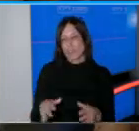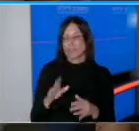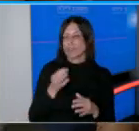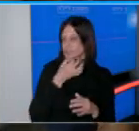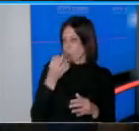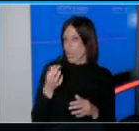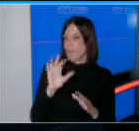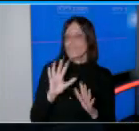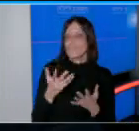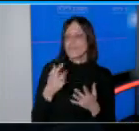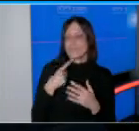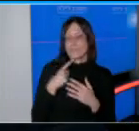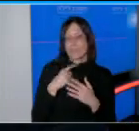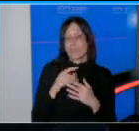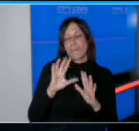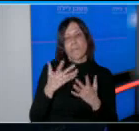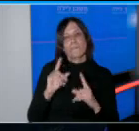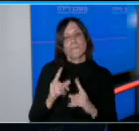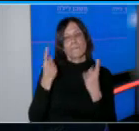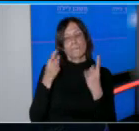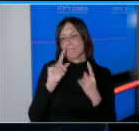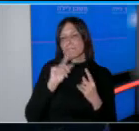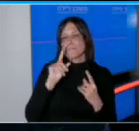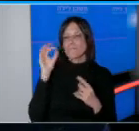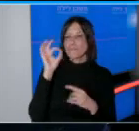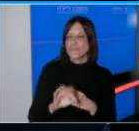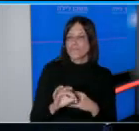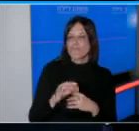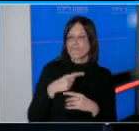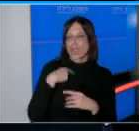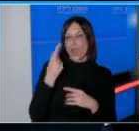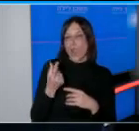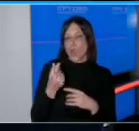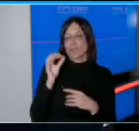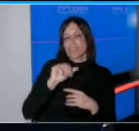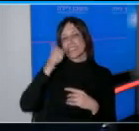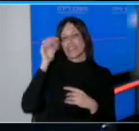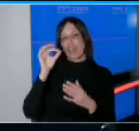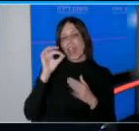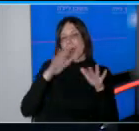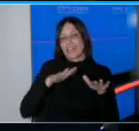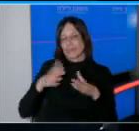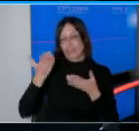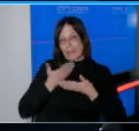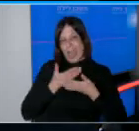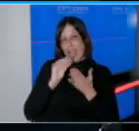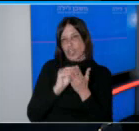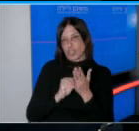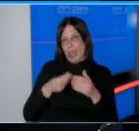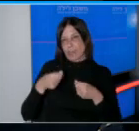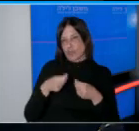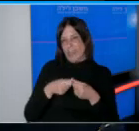זה יקרה, רמזי, ואם זה יקרה, זה לא יפגע בקולות לבסיס של המנדטים שקיבלו הרשימה